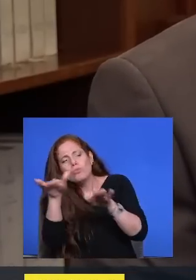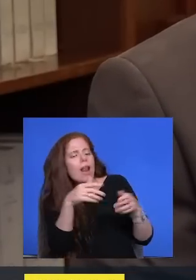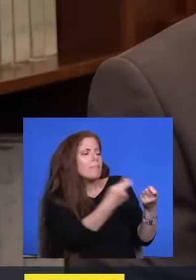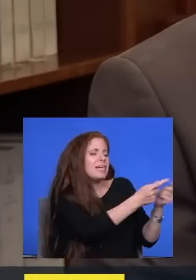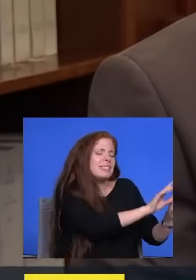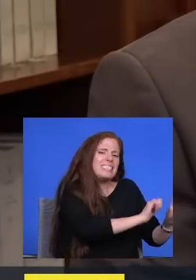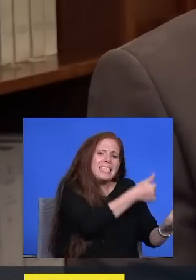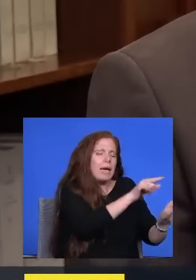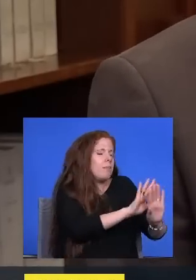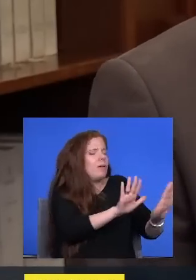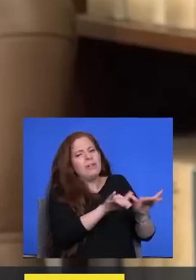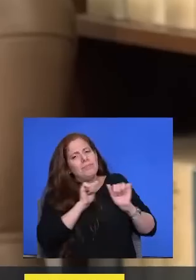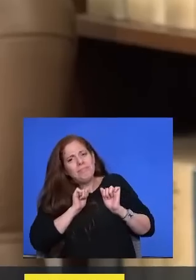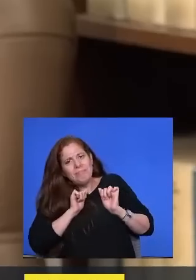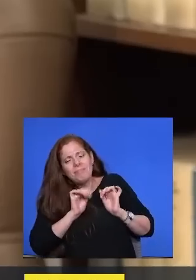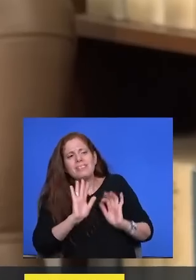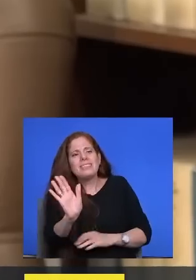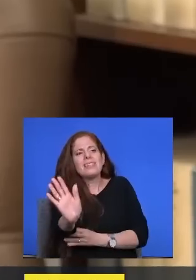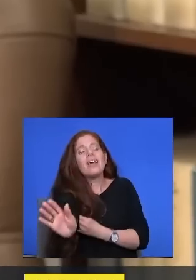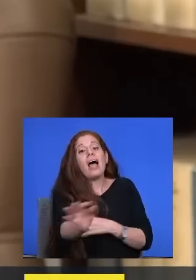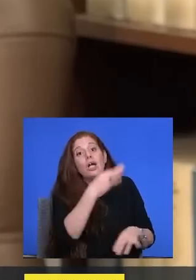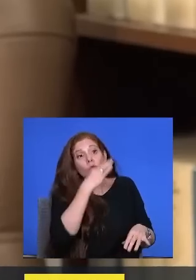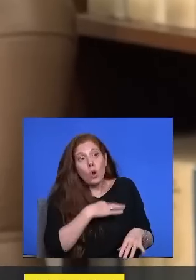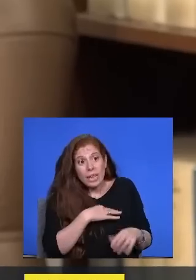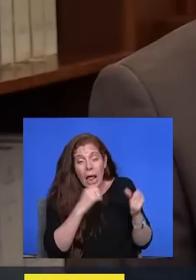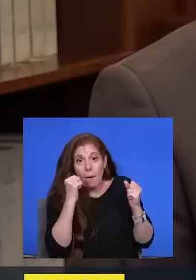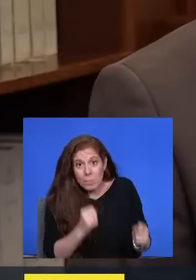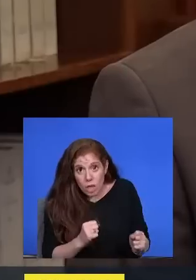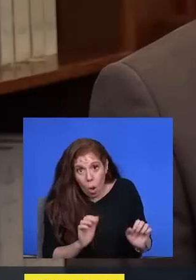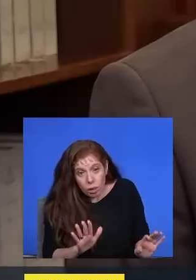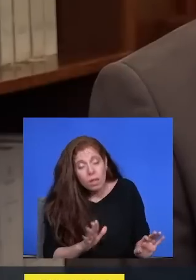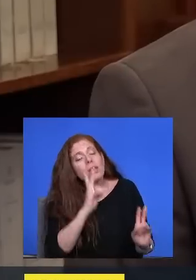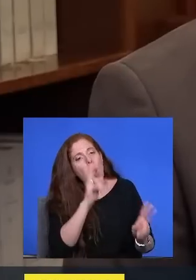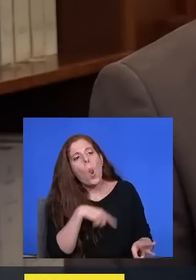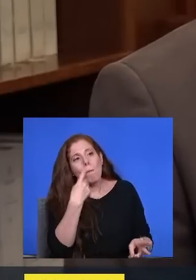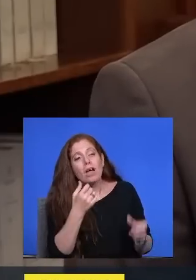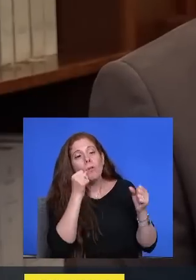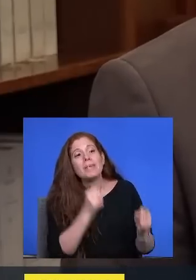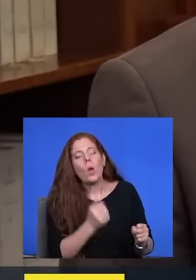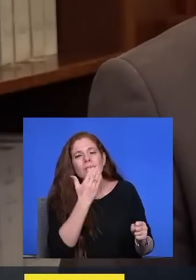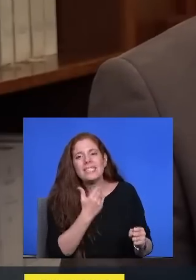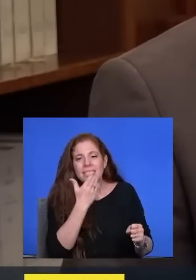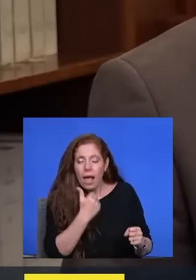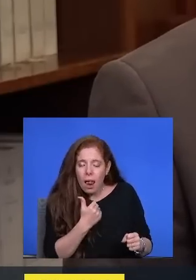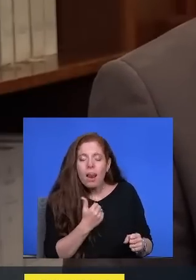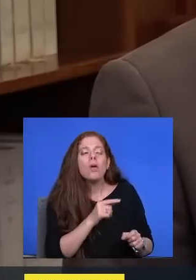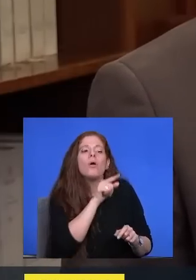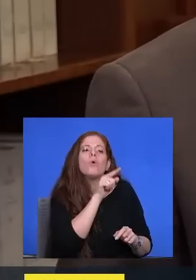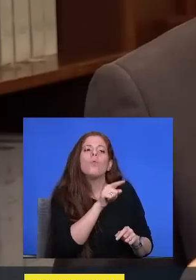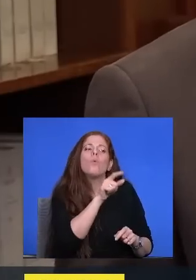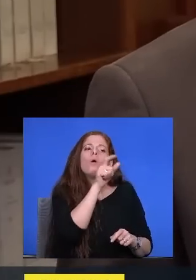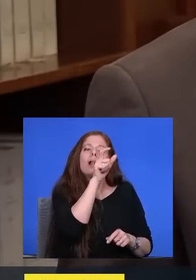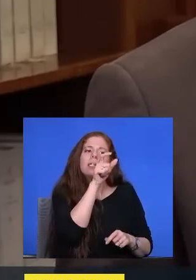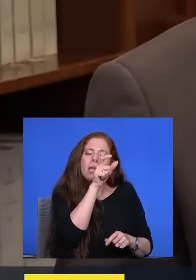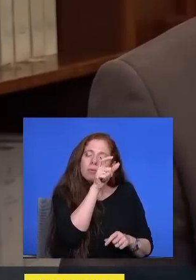שאני מותר לי לעשות. את שואלת אותי אבל על הביטחון. אני יכול לומר לך שביטחון ישראל מופקד בידיים אמונות